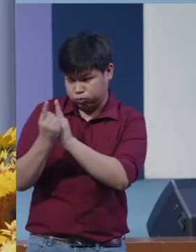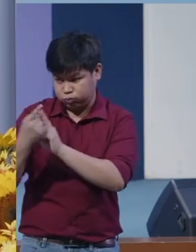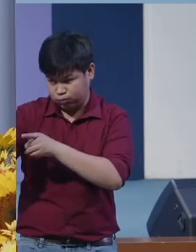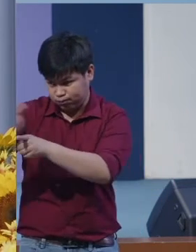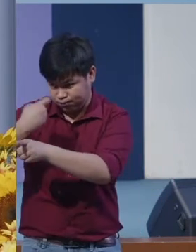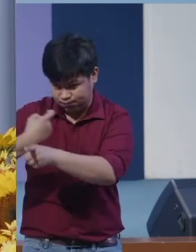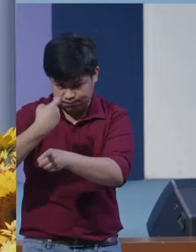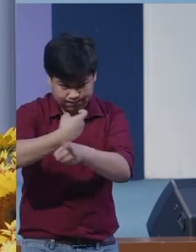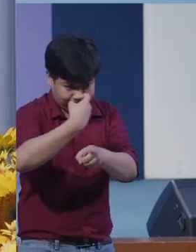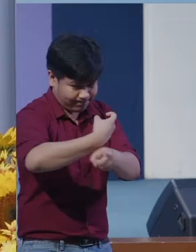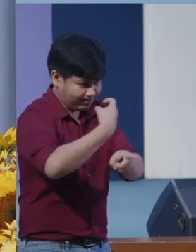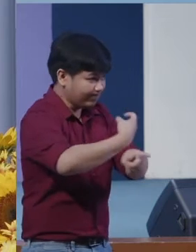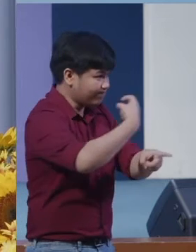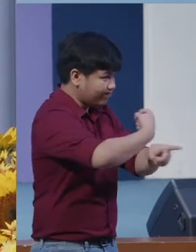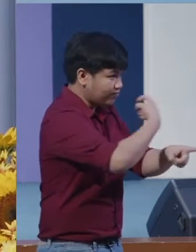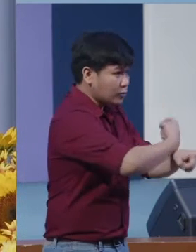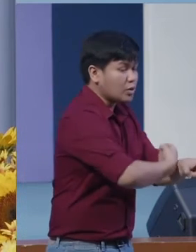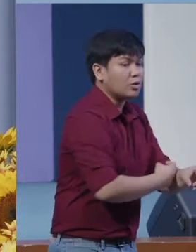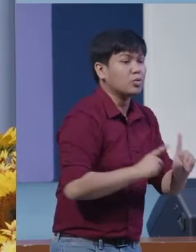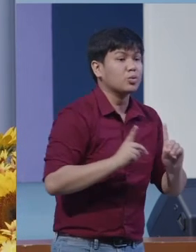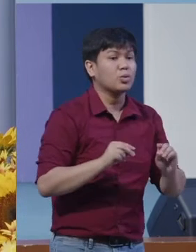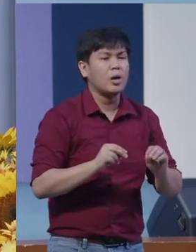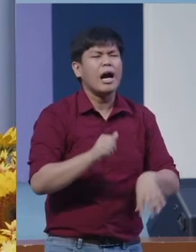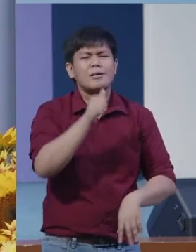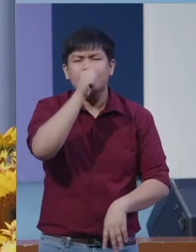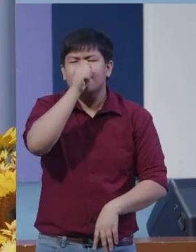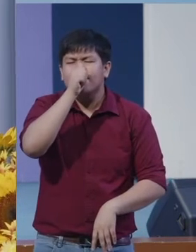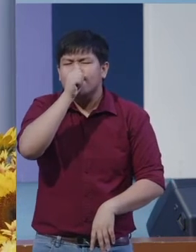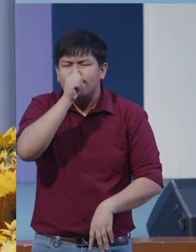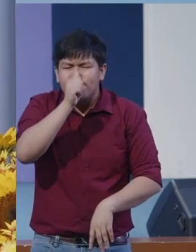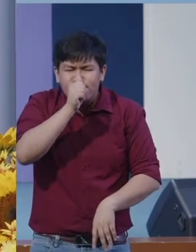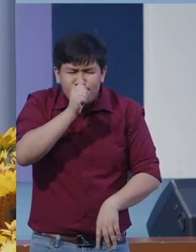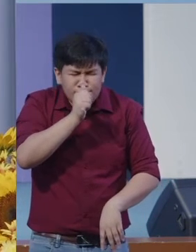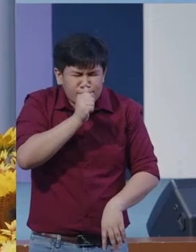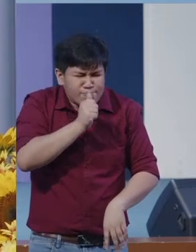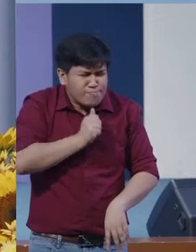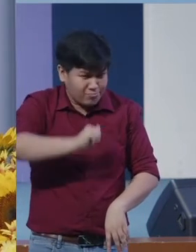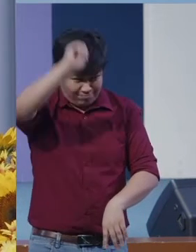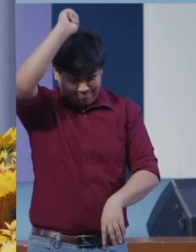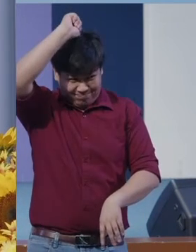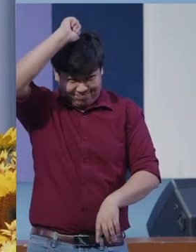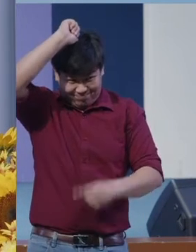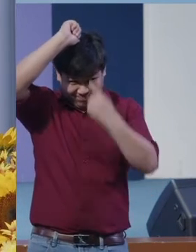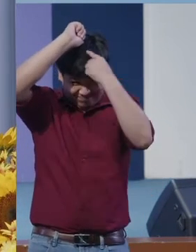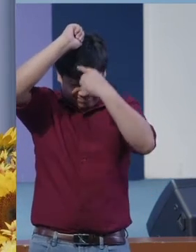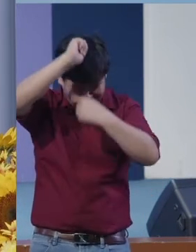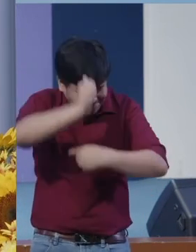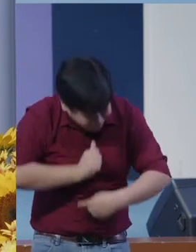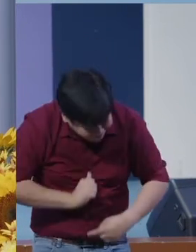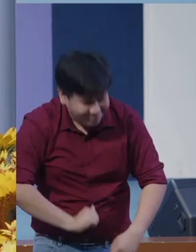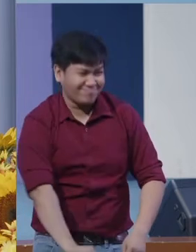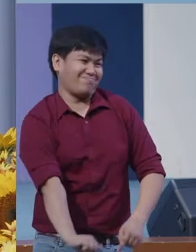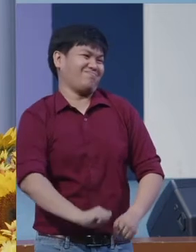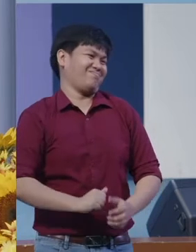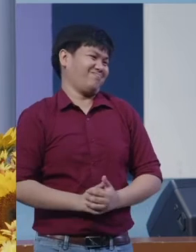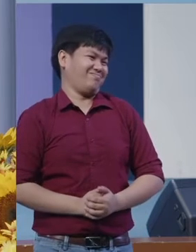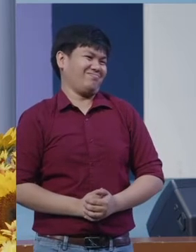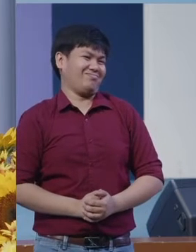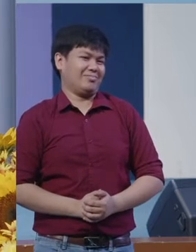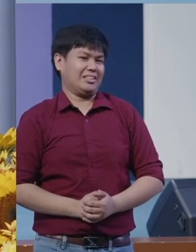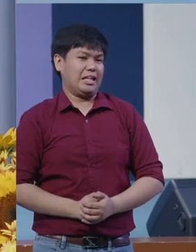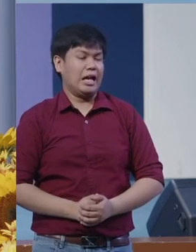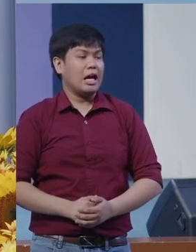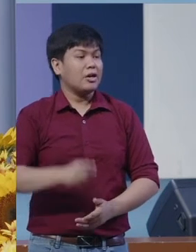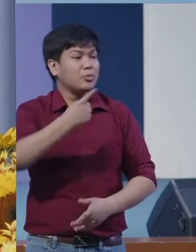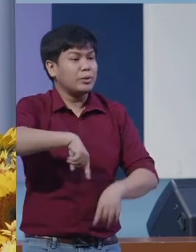tao, magpasensya po tayo. Tayo ay magpakumbaba. Tayo ay umasa sa grasya ng Diyos.